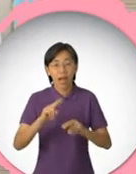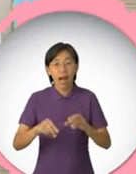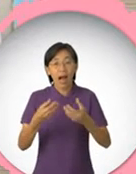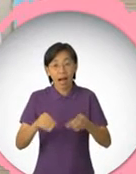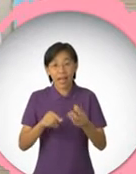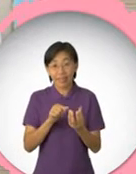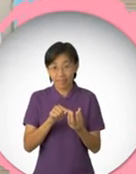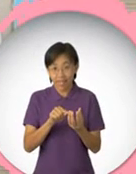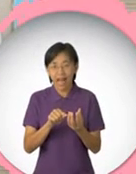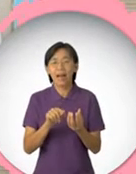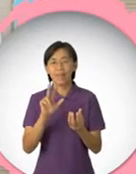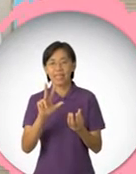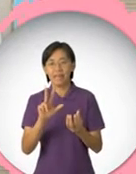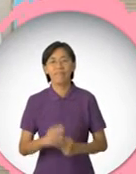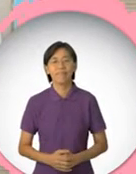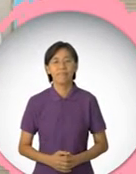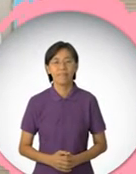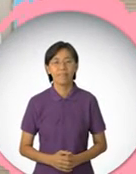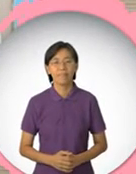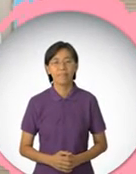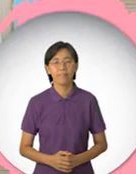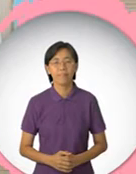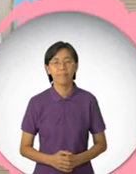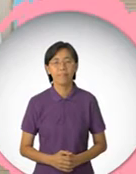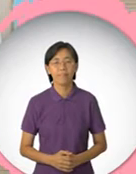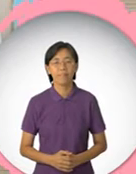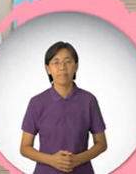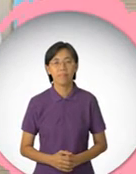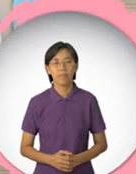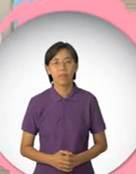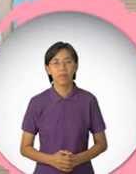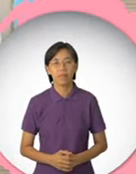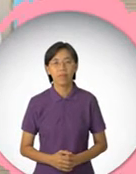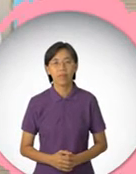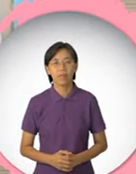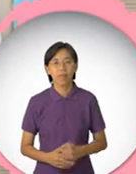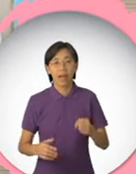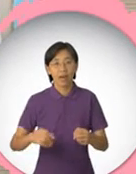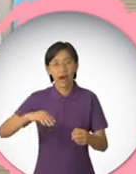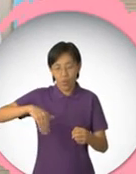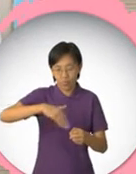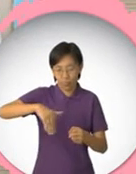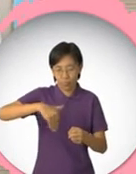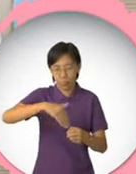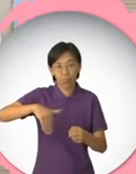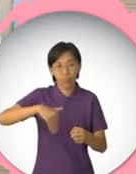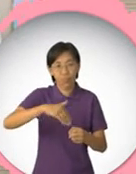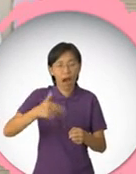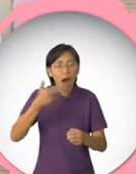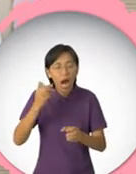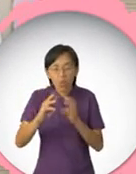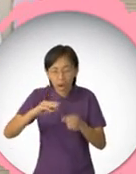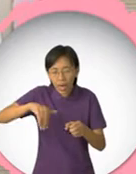ร์3 ครับผม ฟอง ครับ นะคะแล้วเราก็คนให้เข้ากันนะคะให้น้ำตาลพอละลายอะค่ะ ครับผ